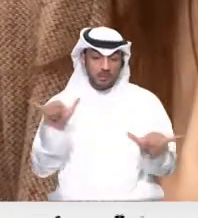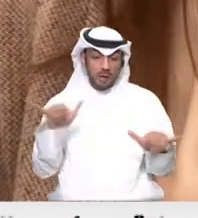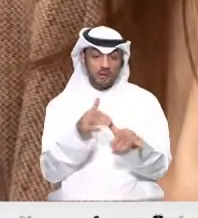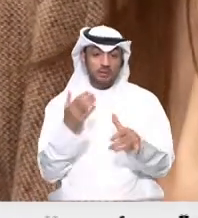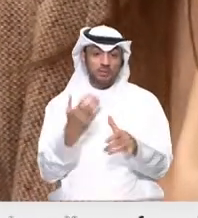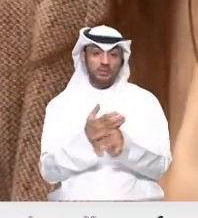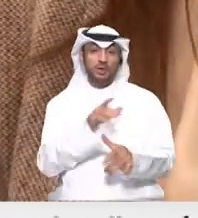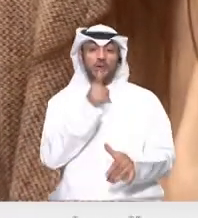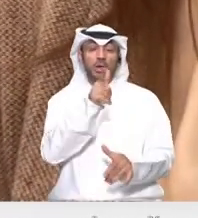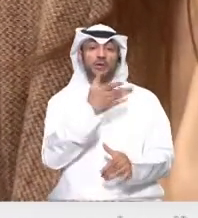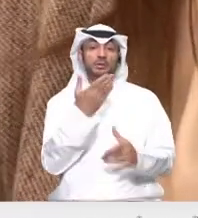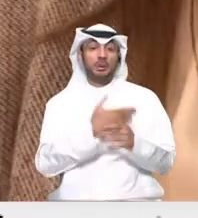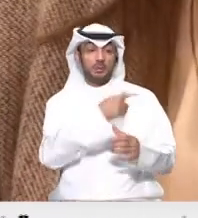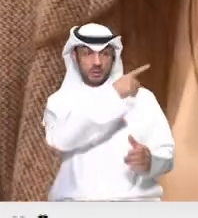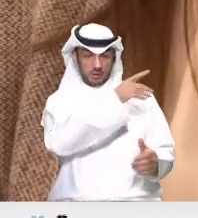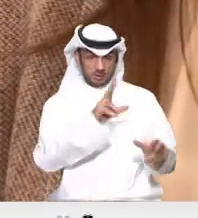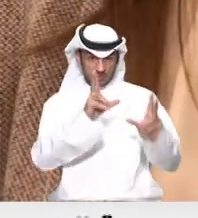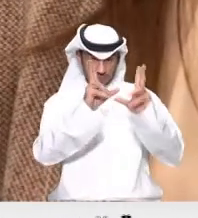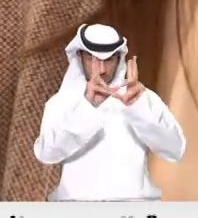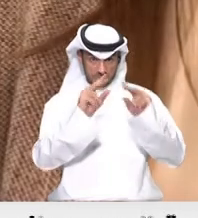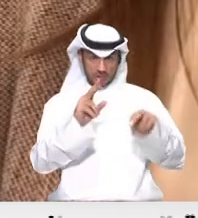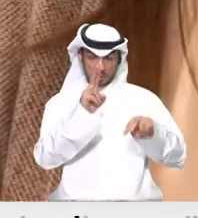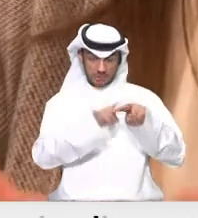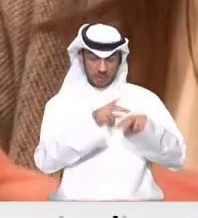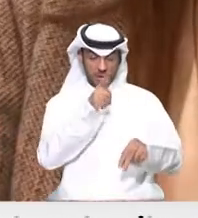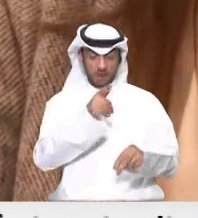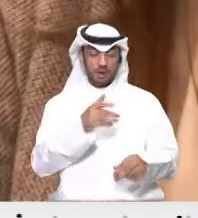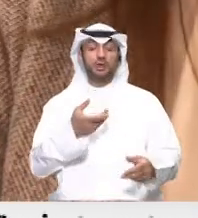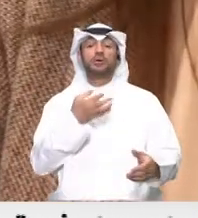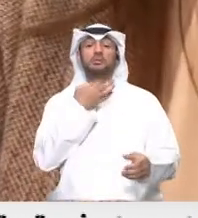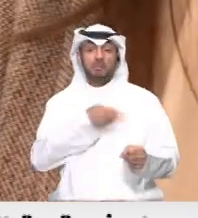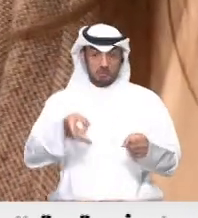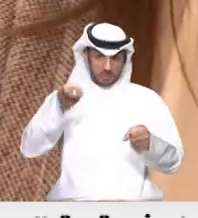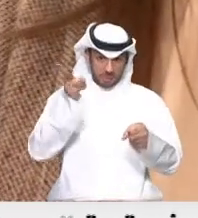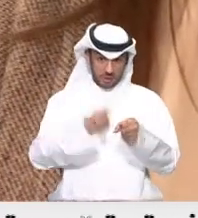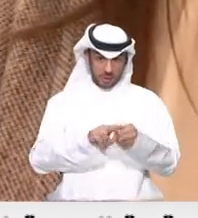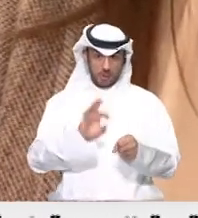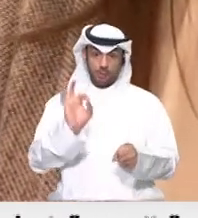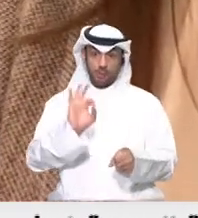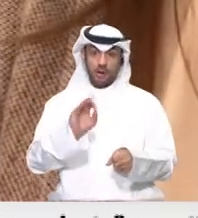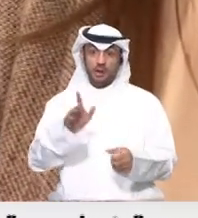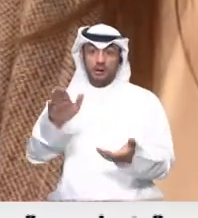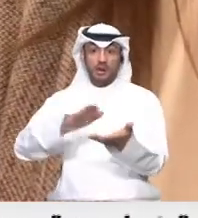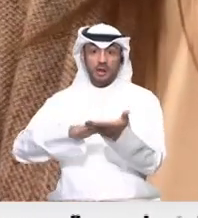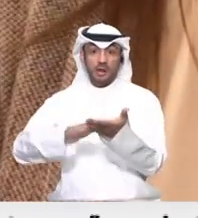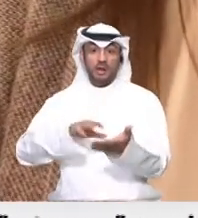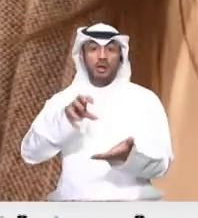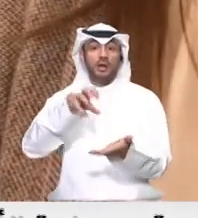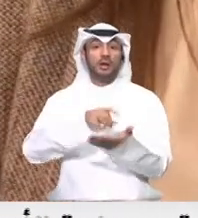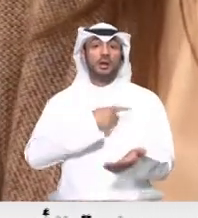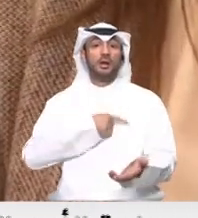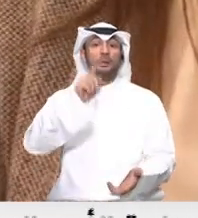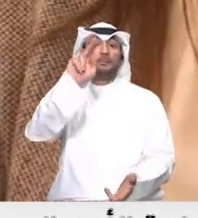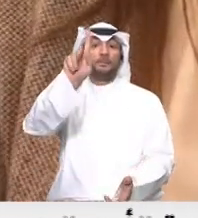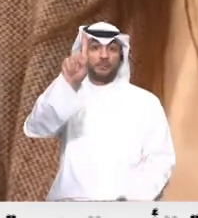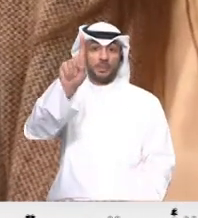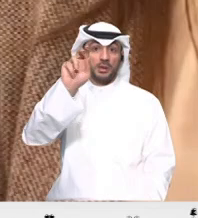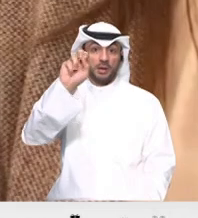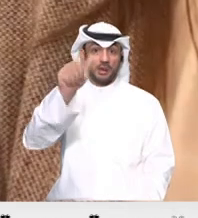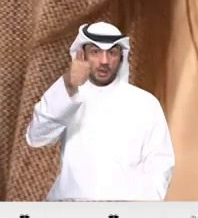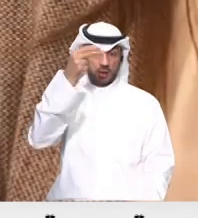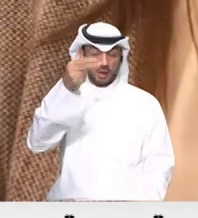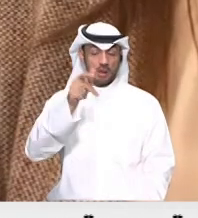تهديد جديد جاء من الكيان الإسرائيلي لسكان البقاع بإخلاء منازلهم. تم